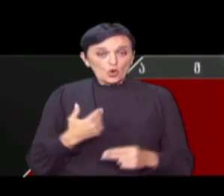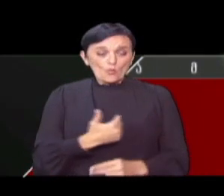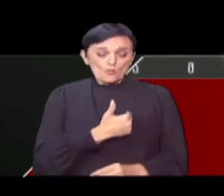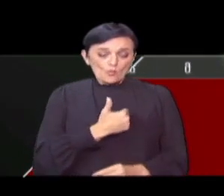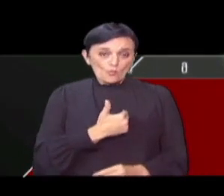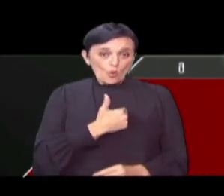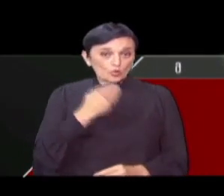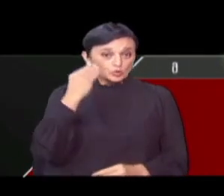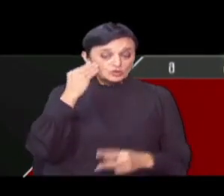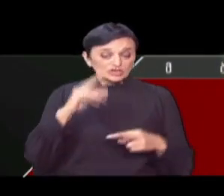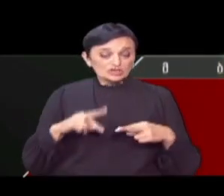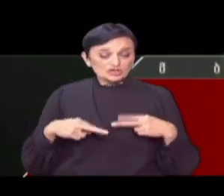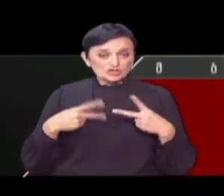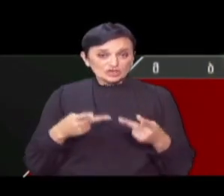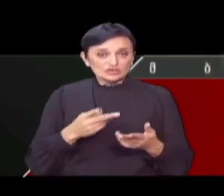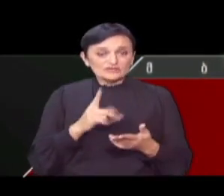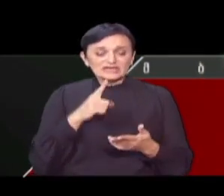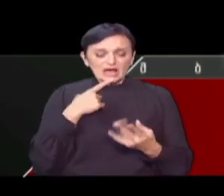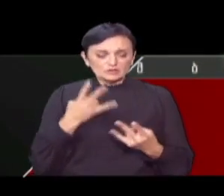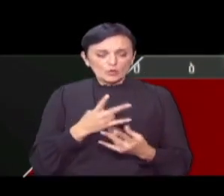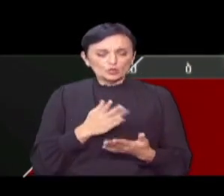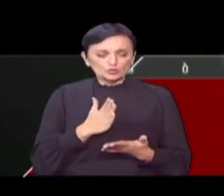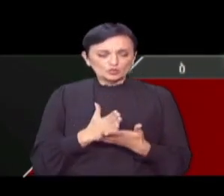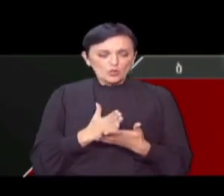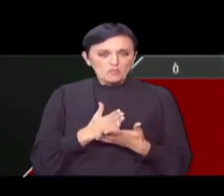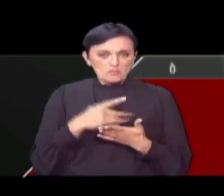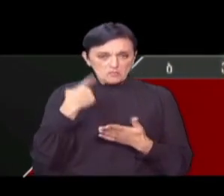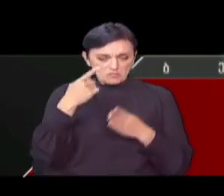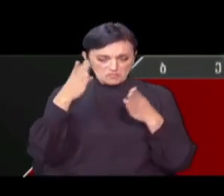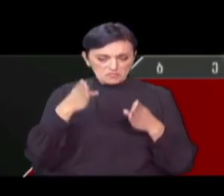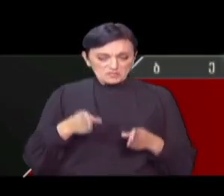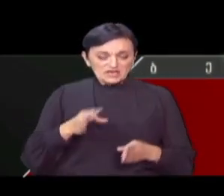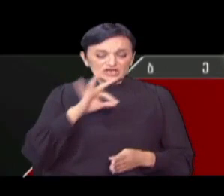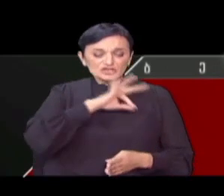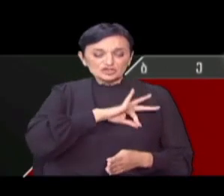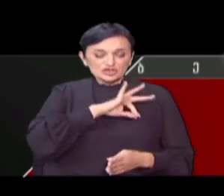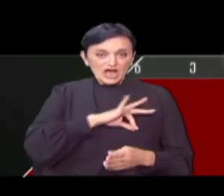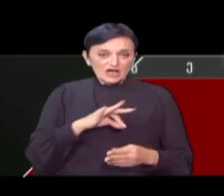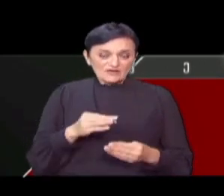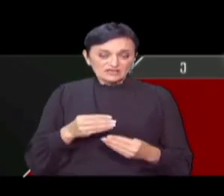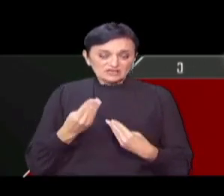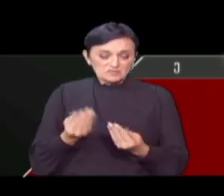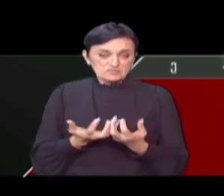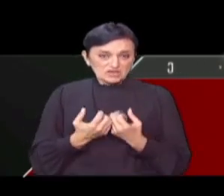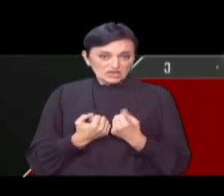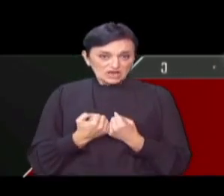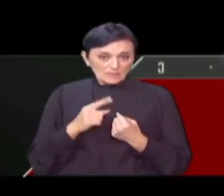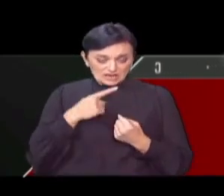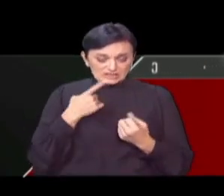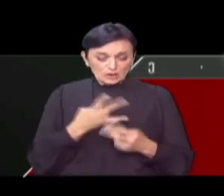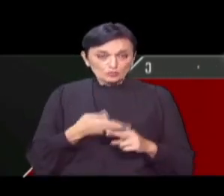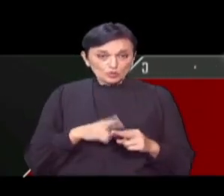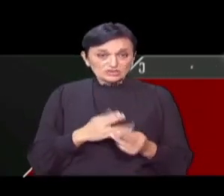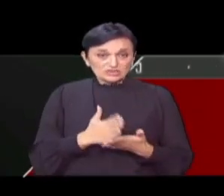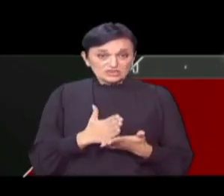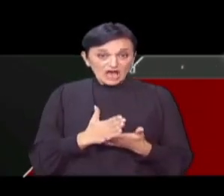მოტივაცია ამ პოზიციის შეცვლისა, რა თქმა უნდა, არის პირადი შეხავათების მიღება, რა თქმა უნდა, ეგ არის. რაც